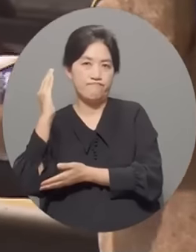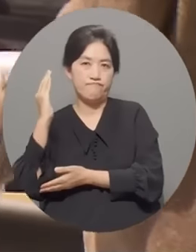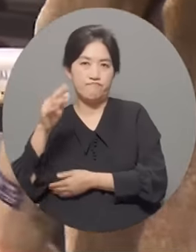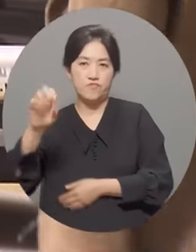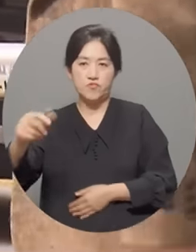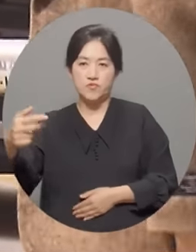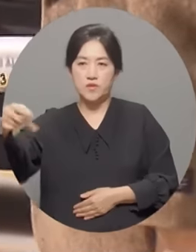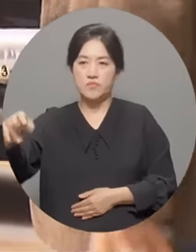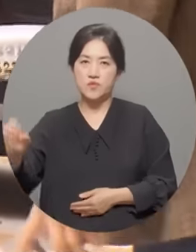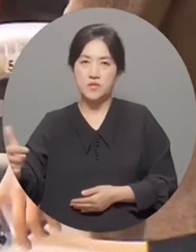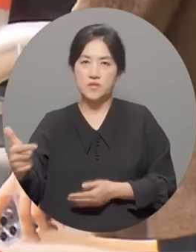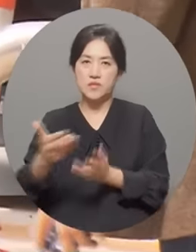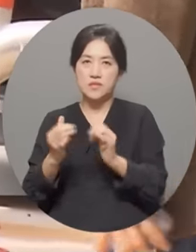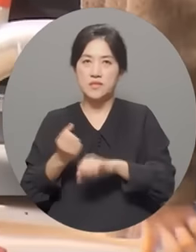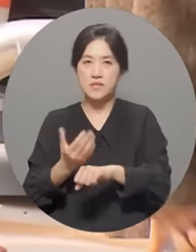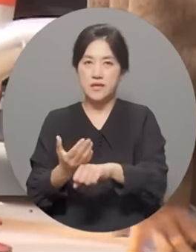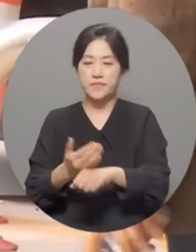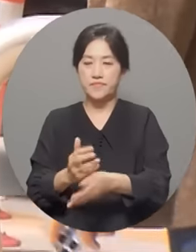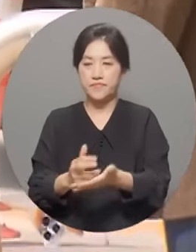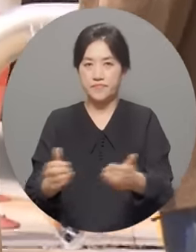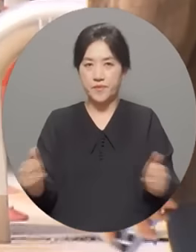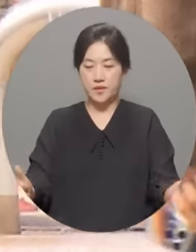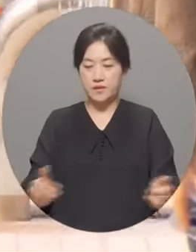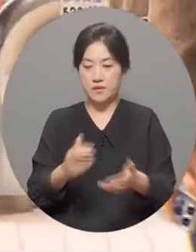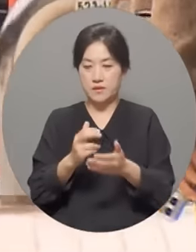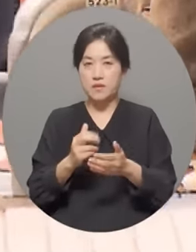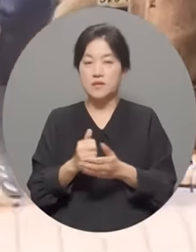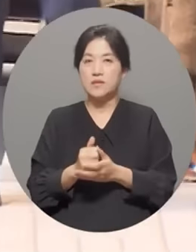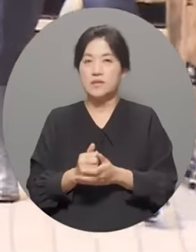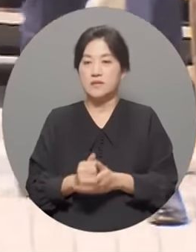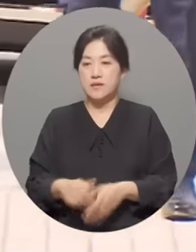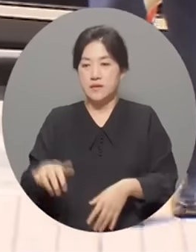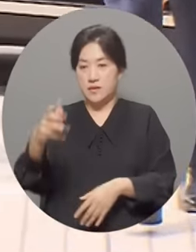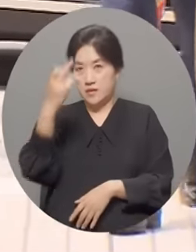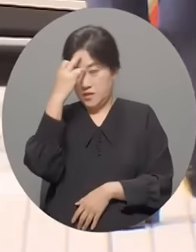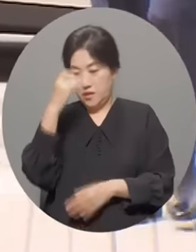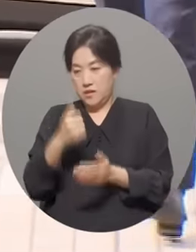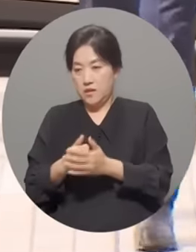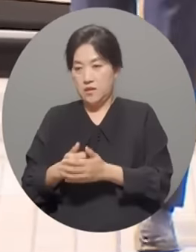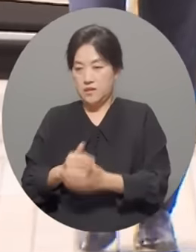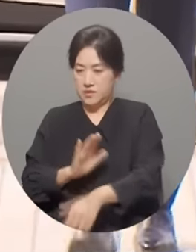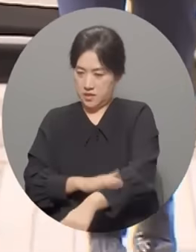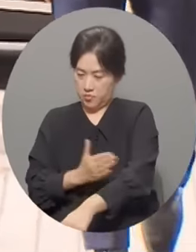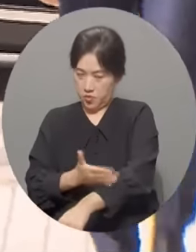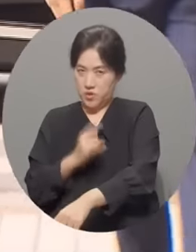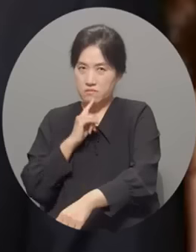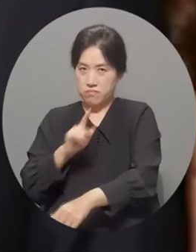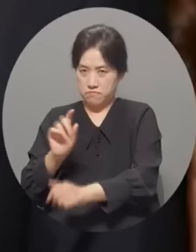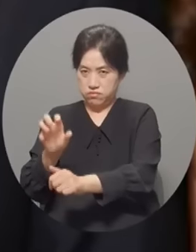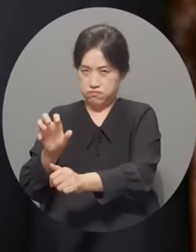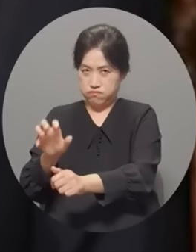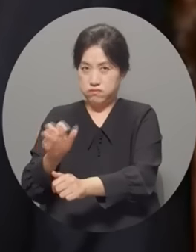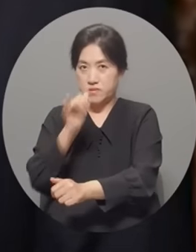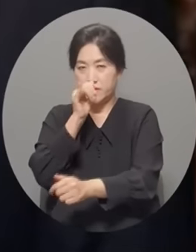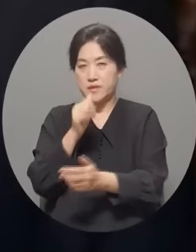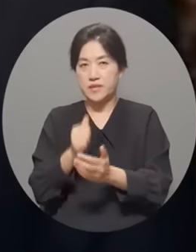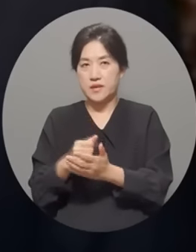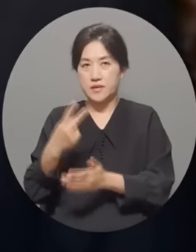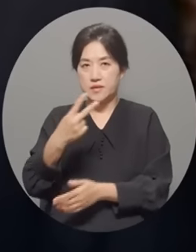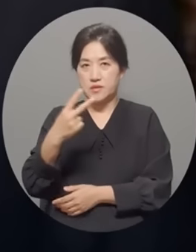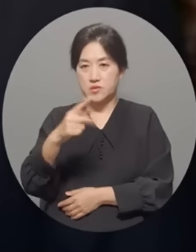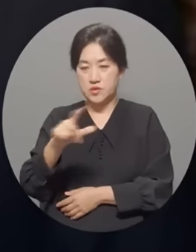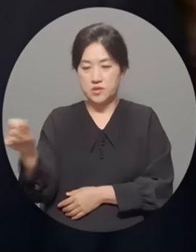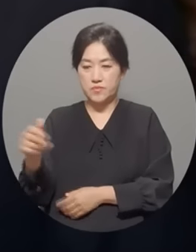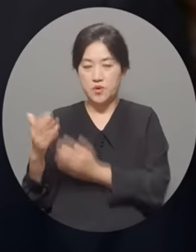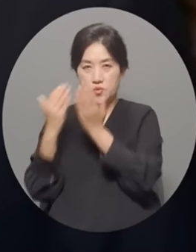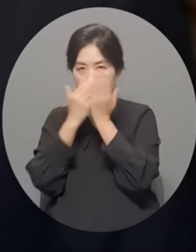기자입니다 재판부는 법정에서 최태원 SK 그룹 회장의 부정 행위를 여러 차례 질타했습니다 2015년에는